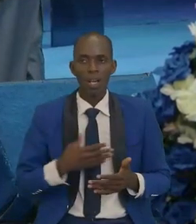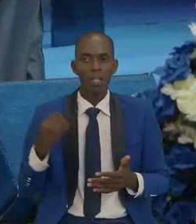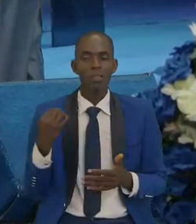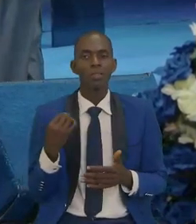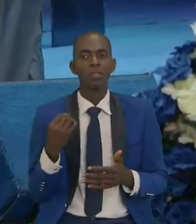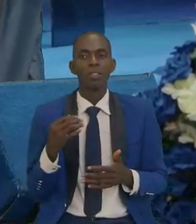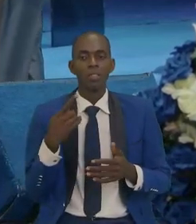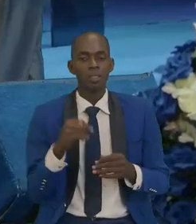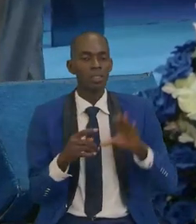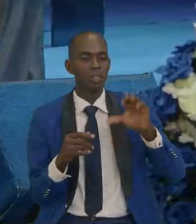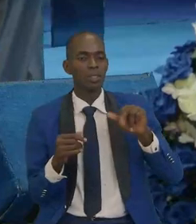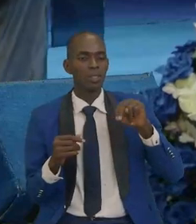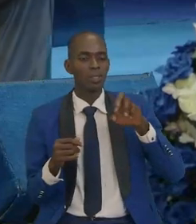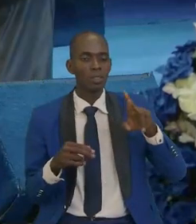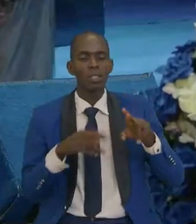les a touchés